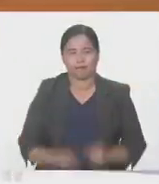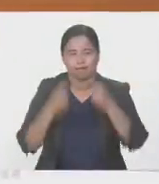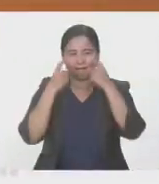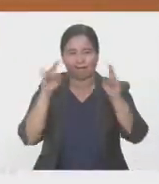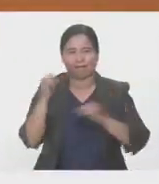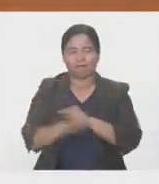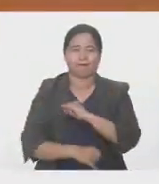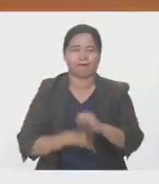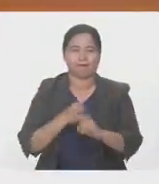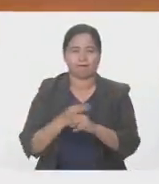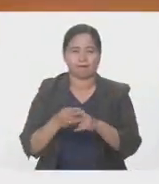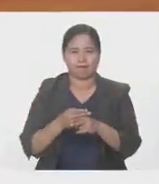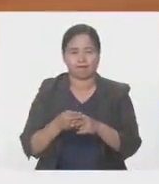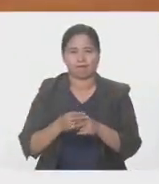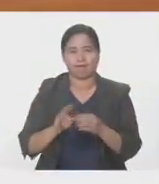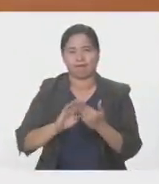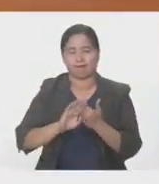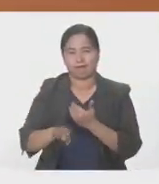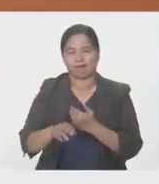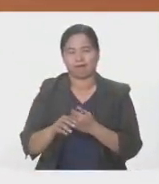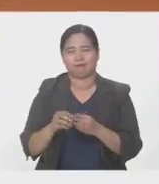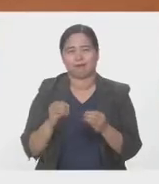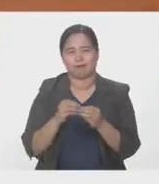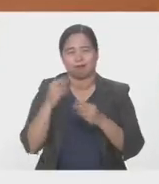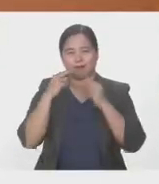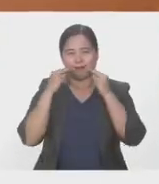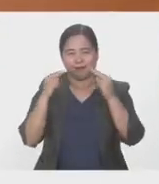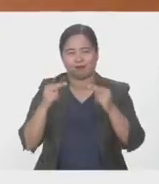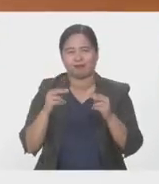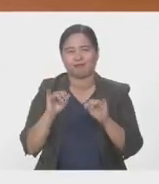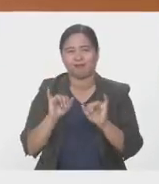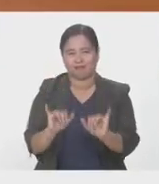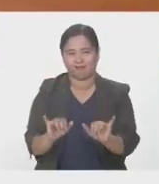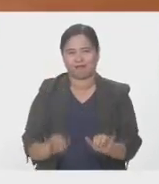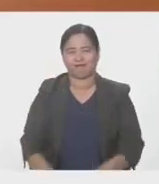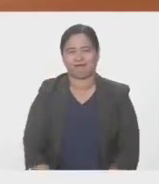Matana Agila International will be back with more global news. Stay tuned.